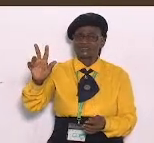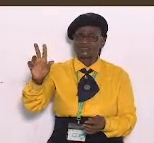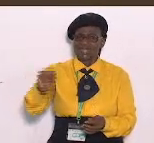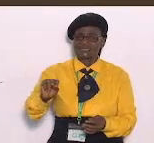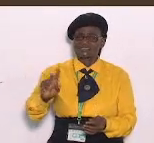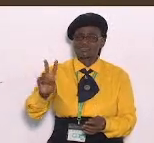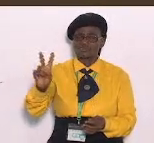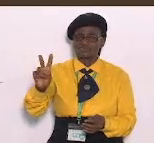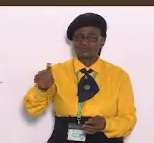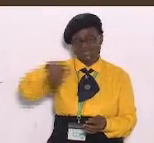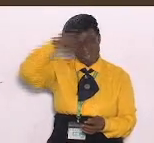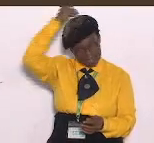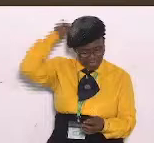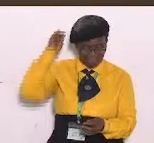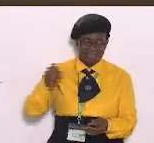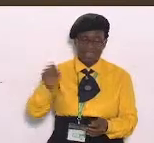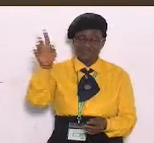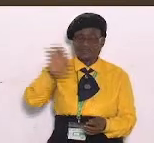verset